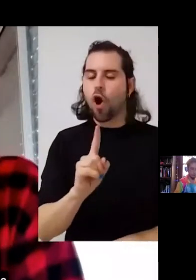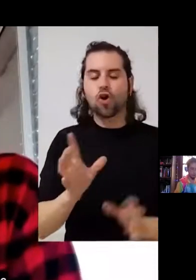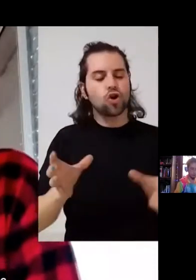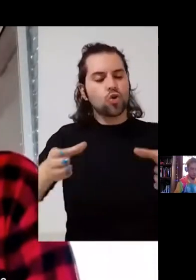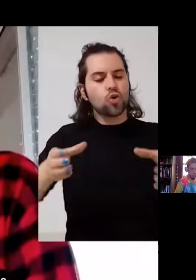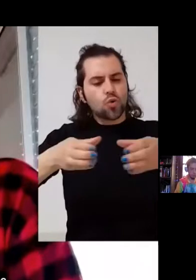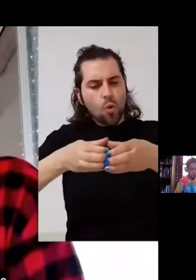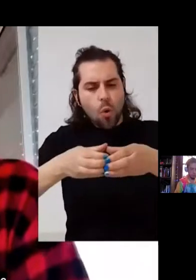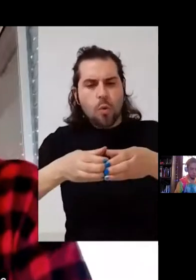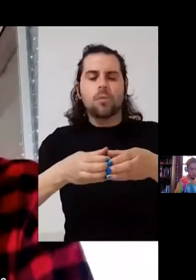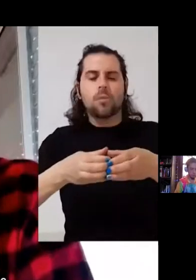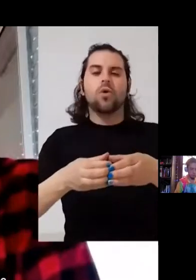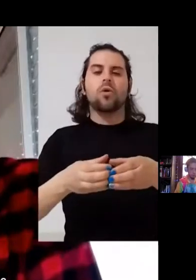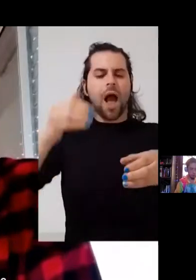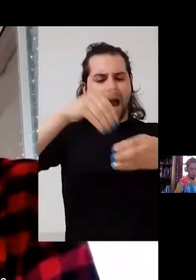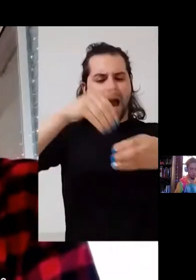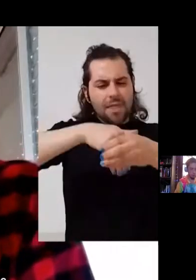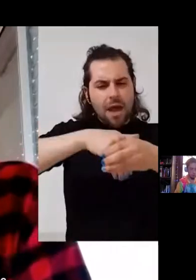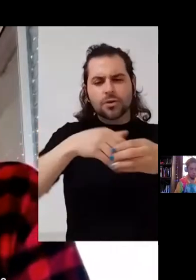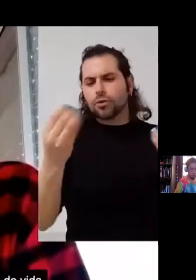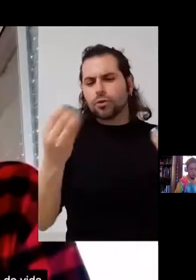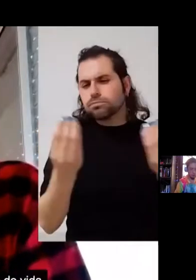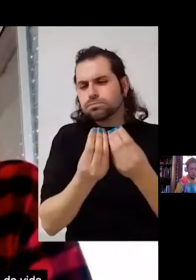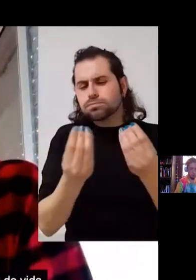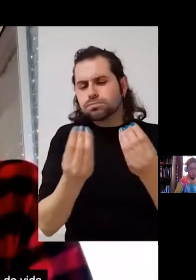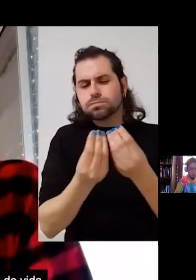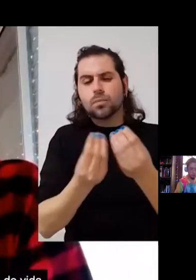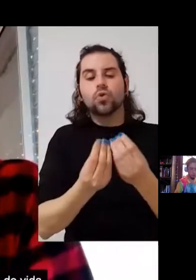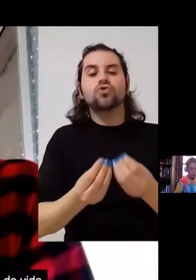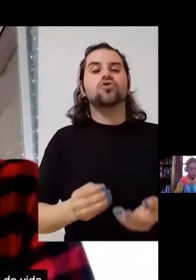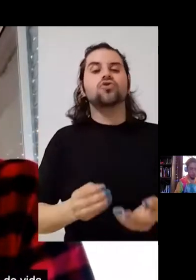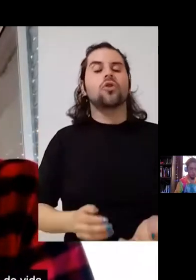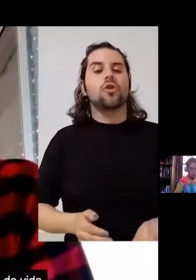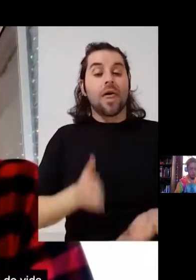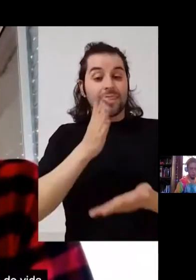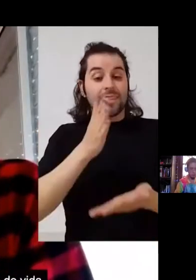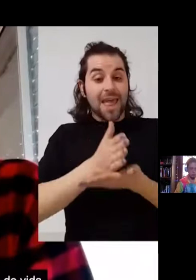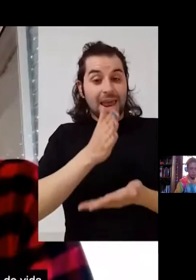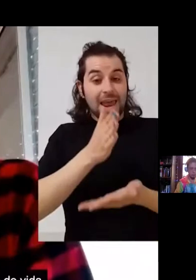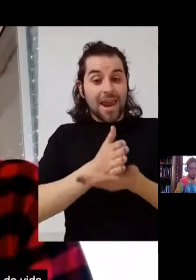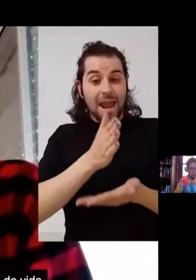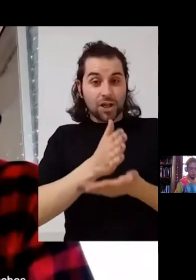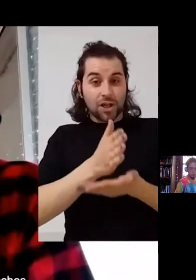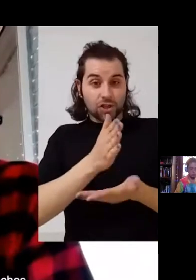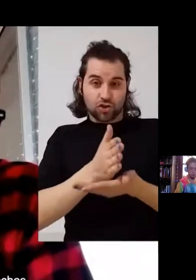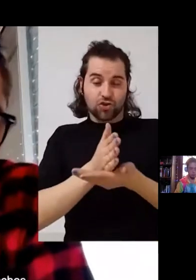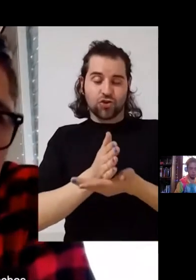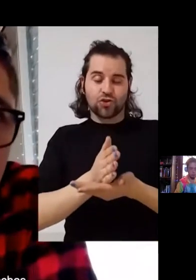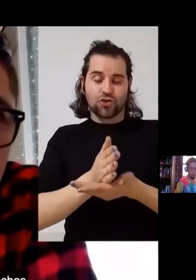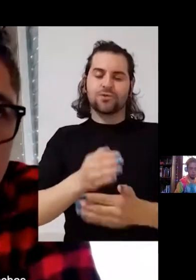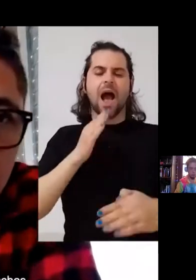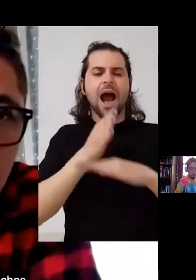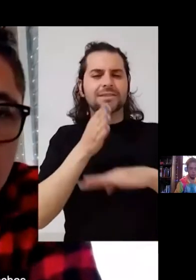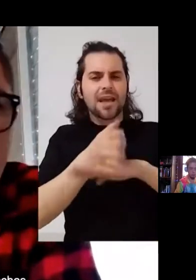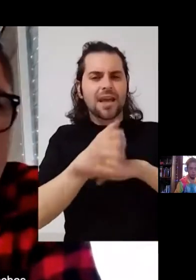l'intersectionnalité dans une série d'accès ou non à des droits qui produisent au pire des